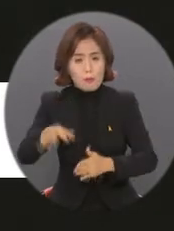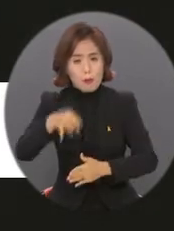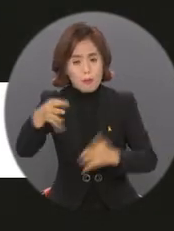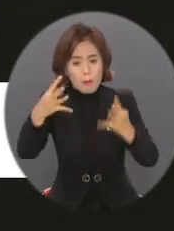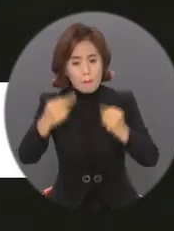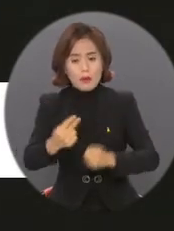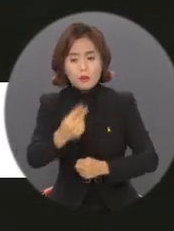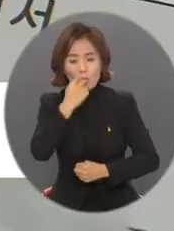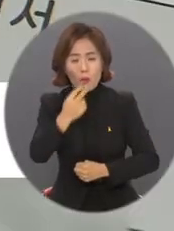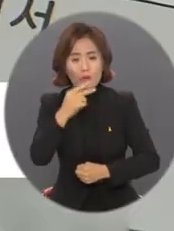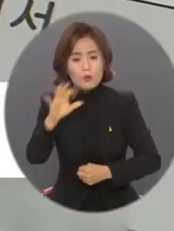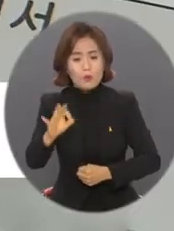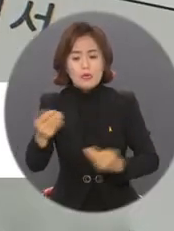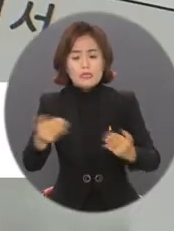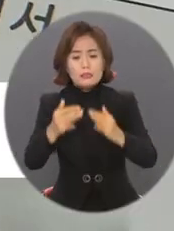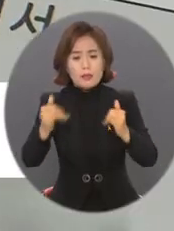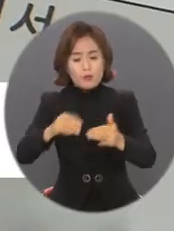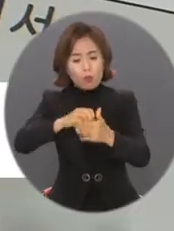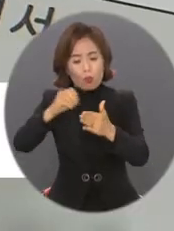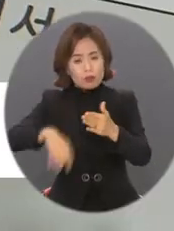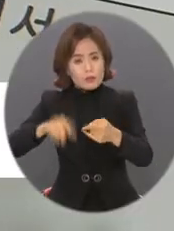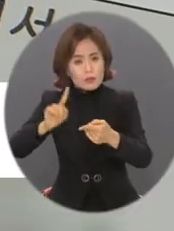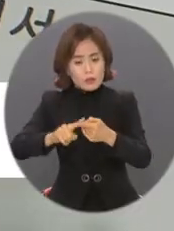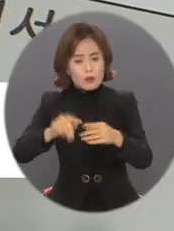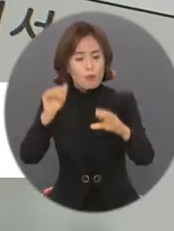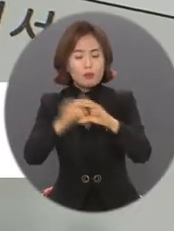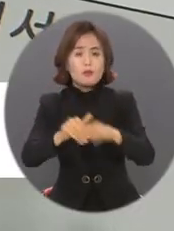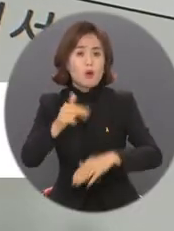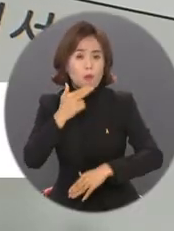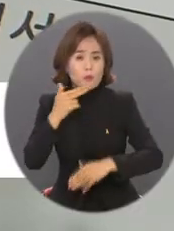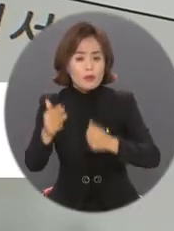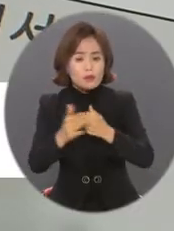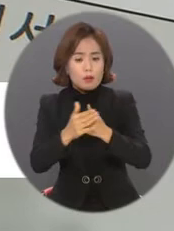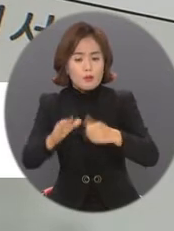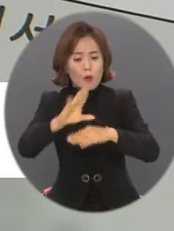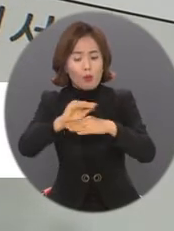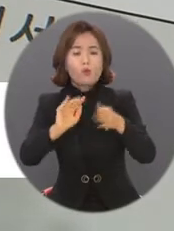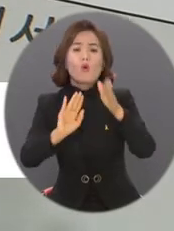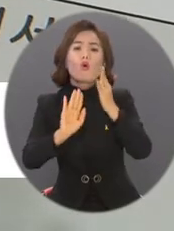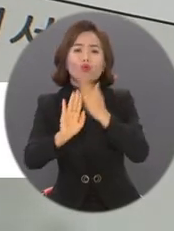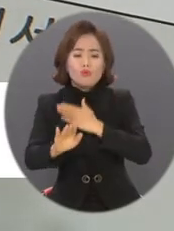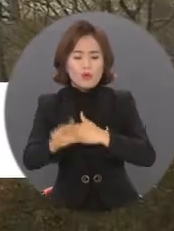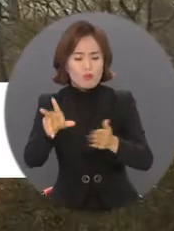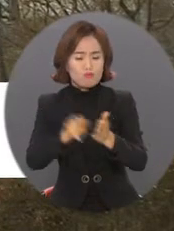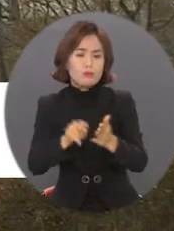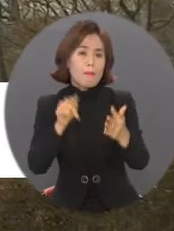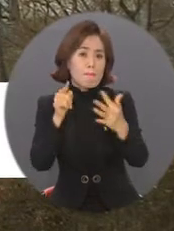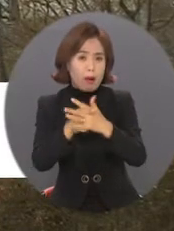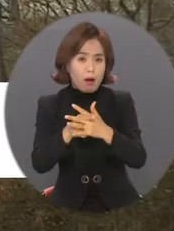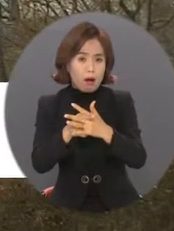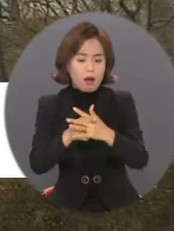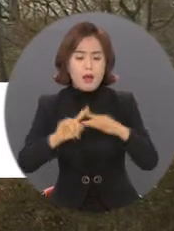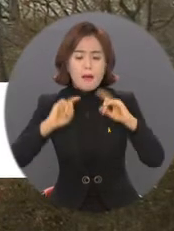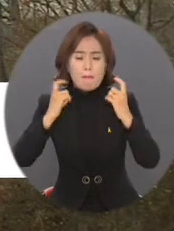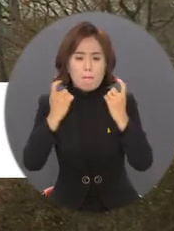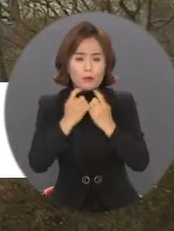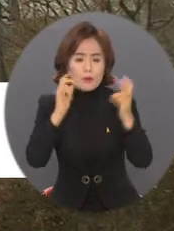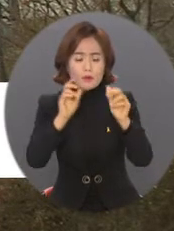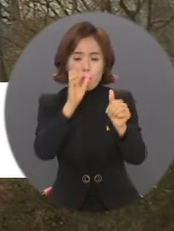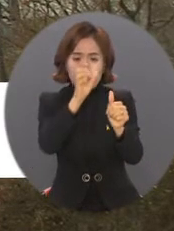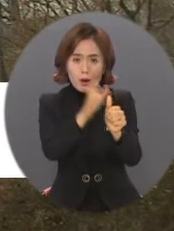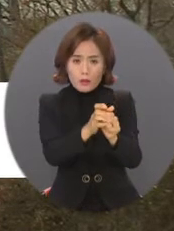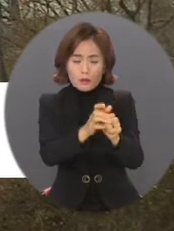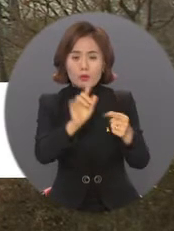많은 보험료가 노동자로부터 공제된다 는 민원이 없어 mbc 보도를 통해 문제를 알았다며 민간업체가 위탁